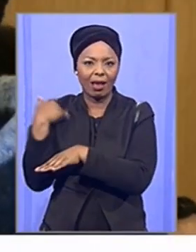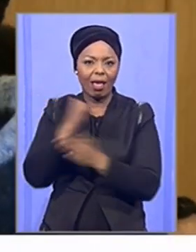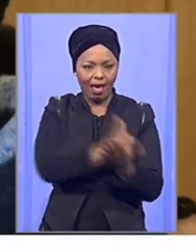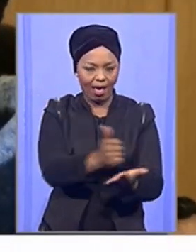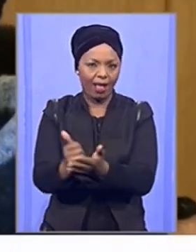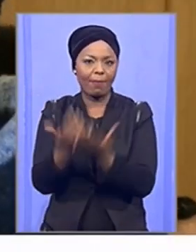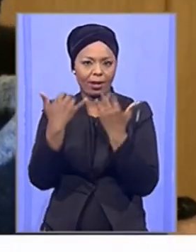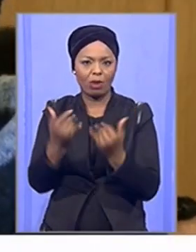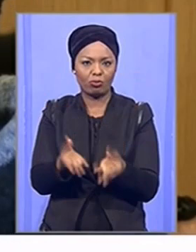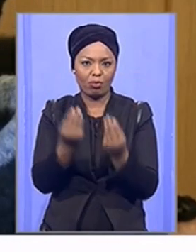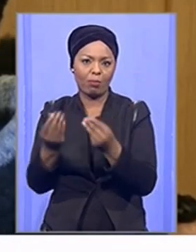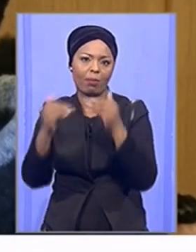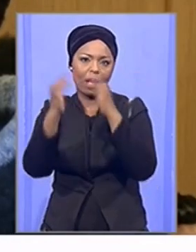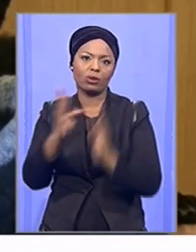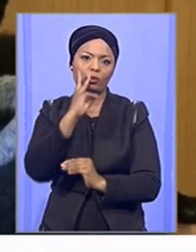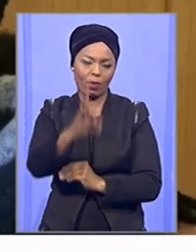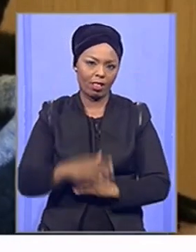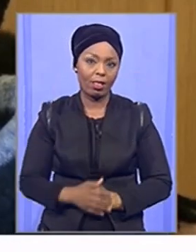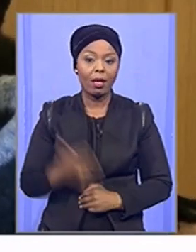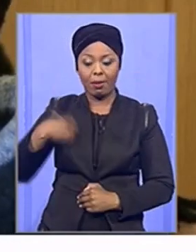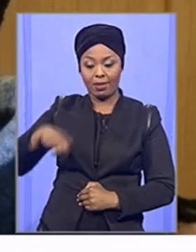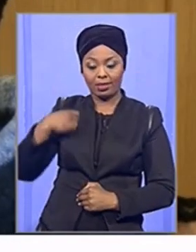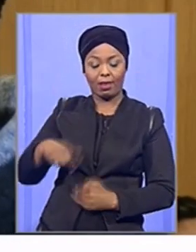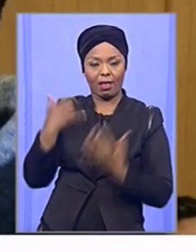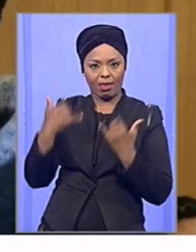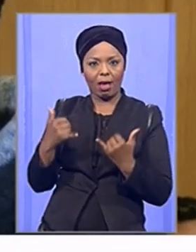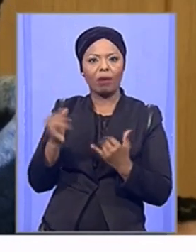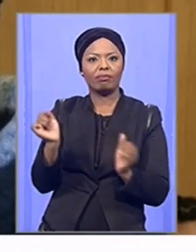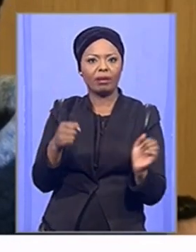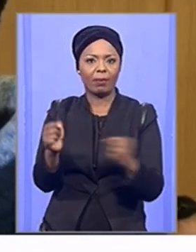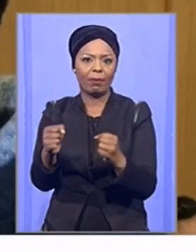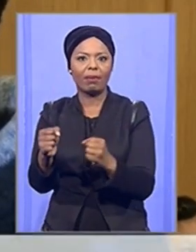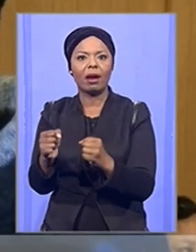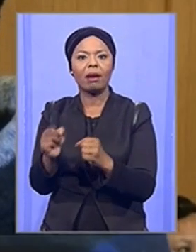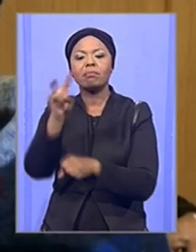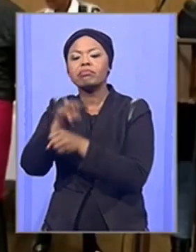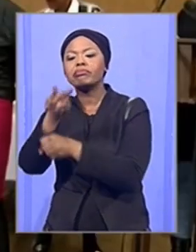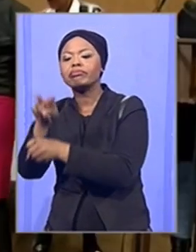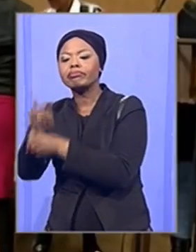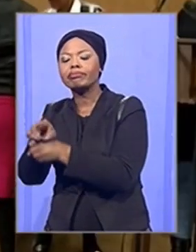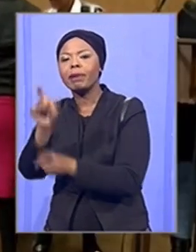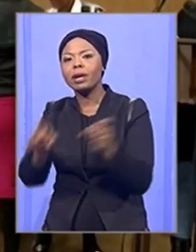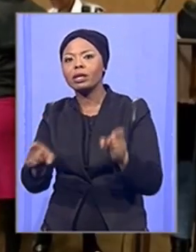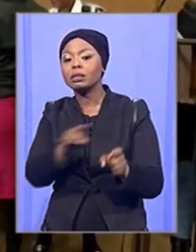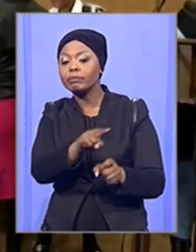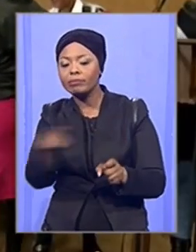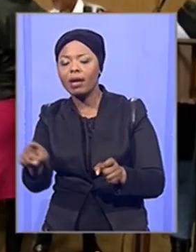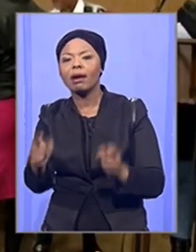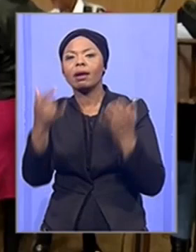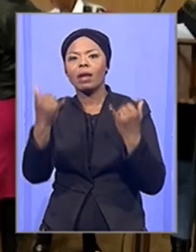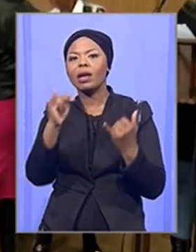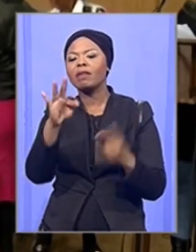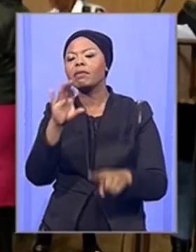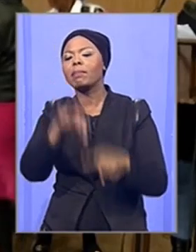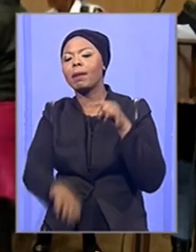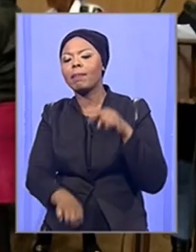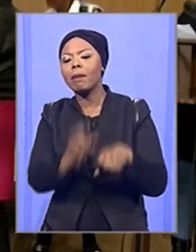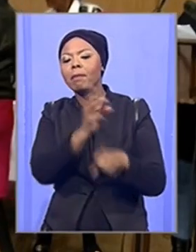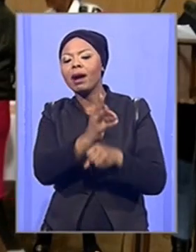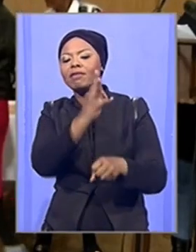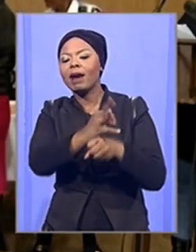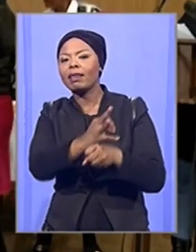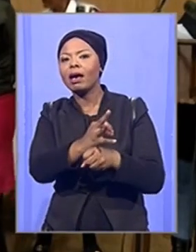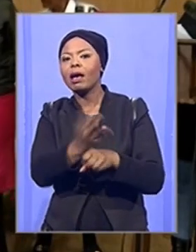appointa di-conveyancers, re na le tokelo ya gore appointela di-conveyancers mme ke tsona tse re di sebedisang mona mo re fumanang gore batswadi se ba